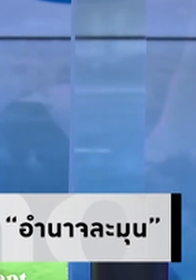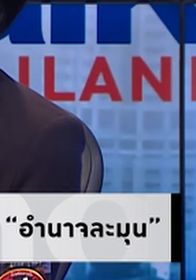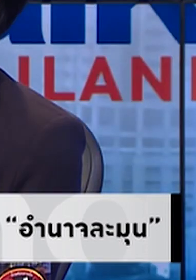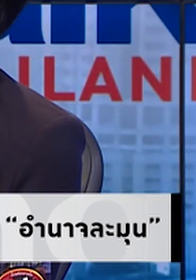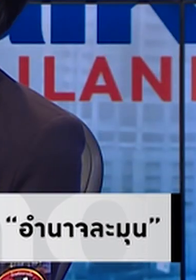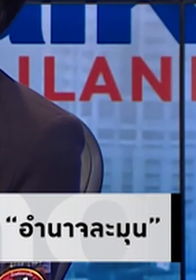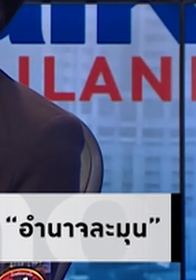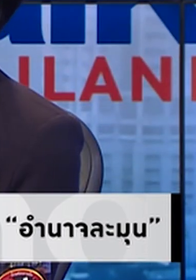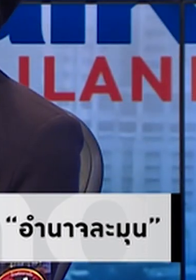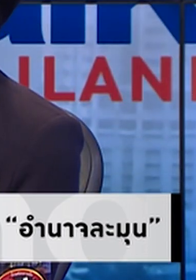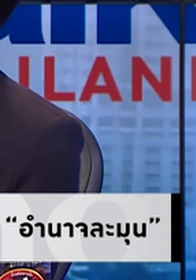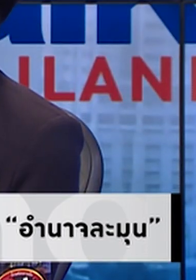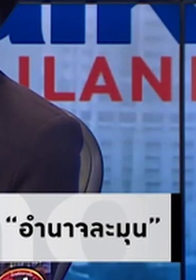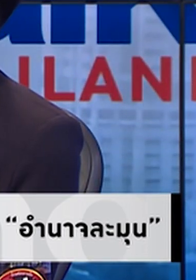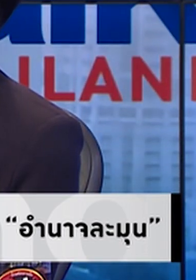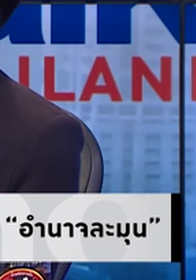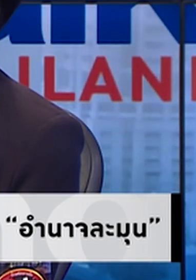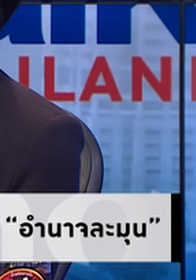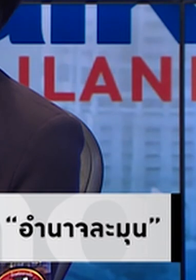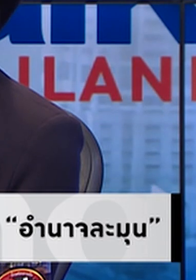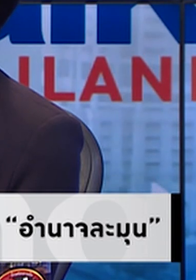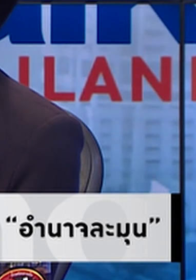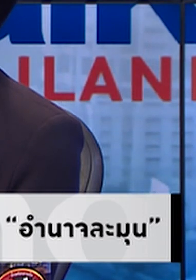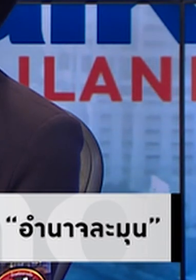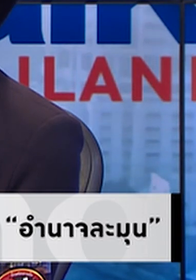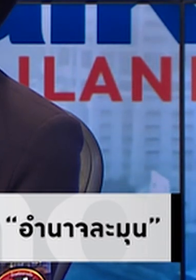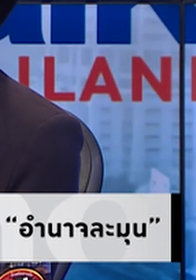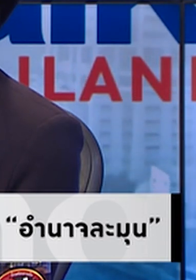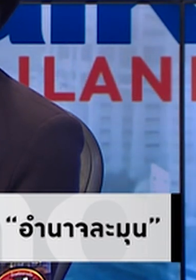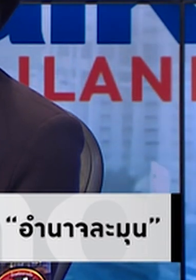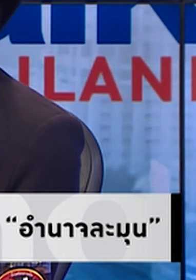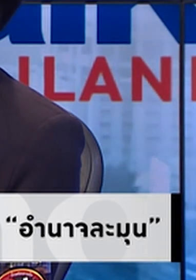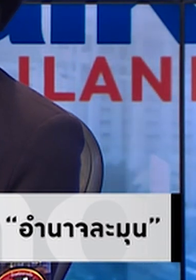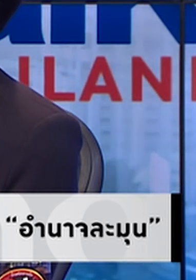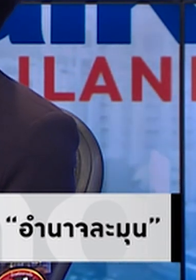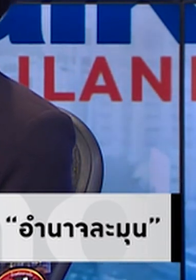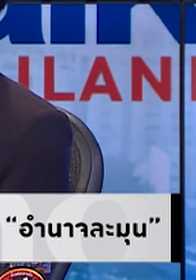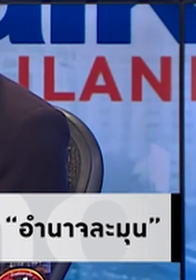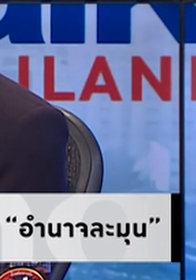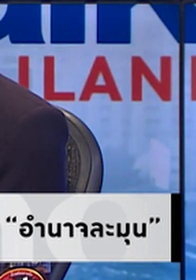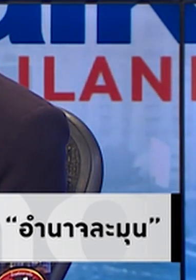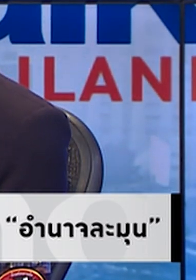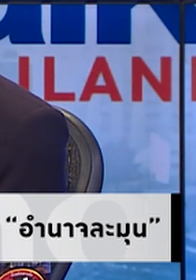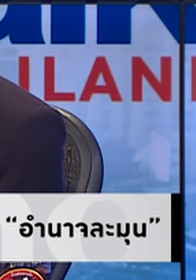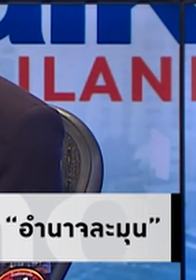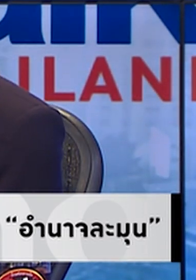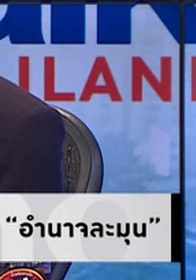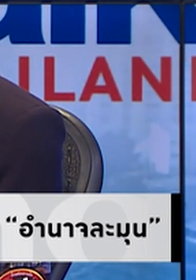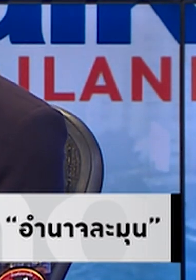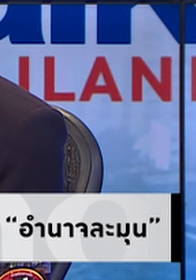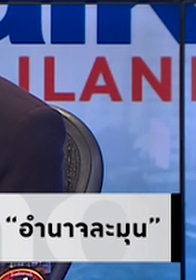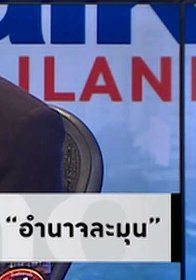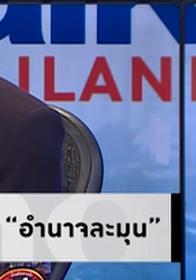ฐบาลที่เขาไม่เป็นประชาธิปไตยอย่างเวียดนามหรือสิงคโปร์เขาก็ต้องระวังเรื่องภาพลักษณ์ที่เขาจะต้องสูญเสีย